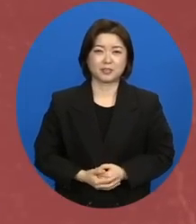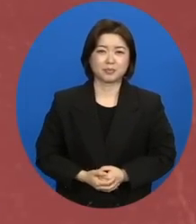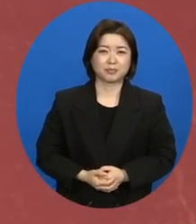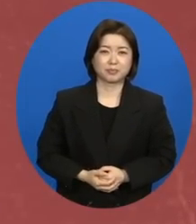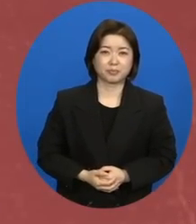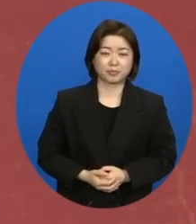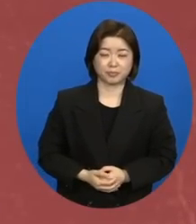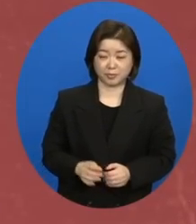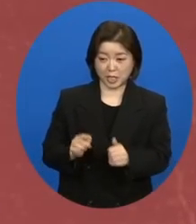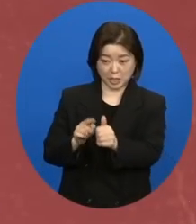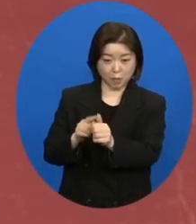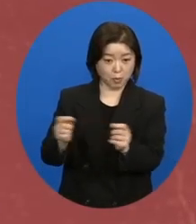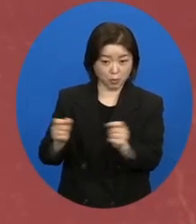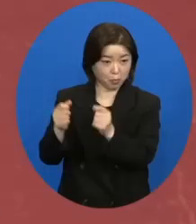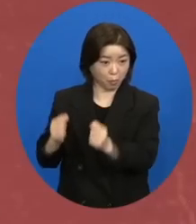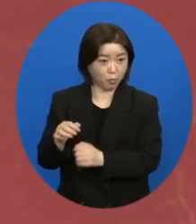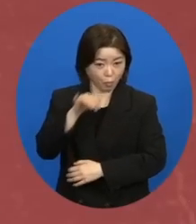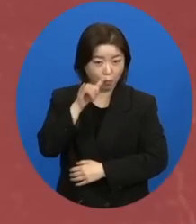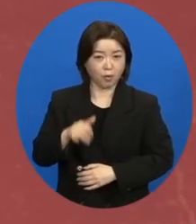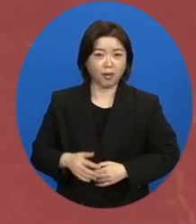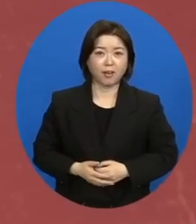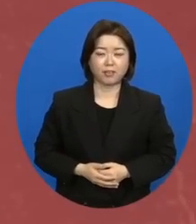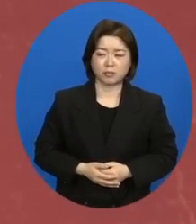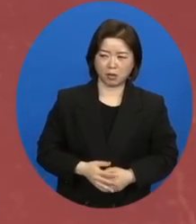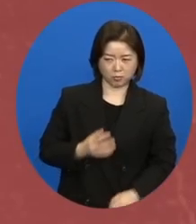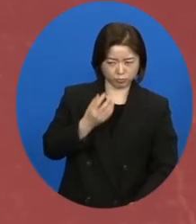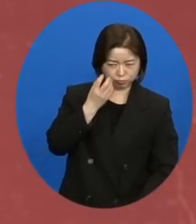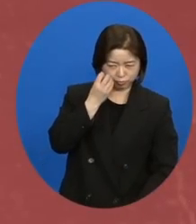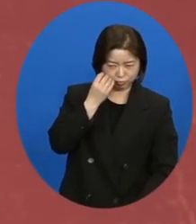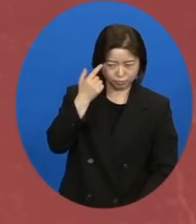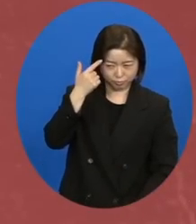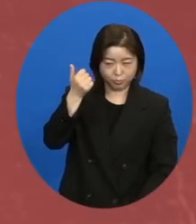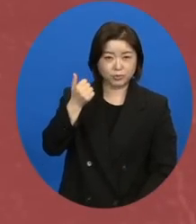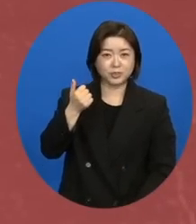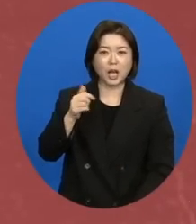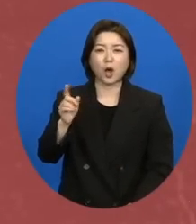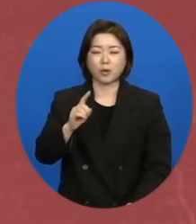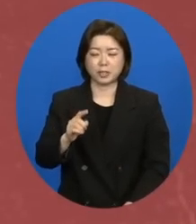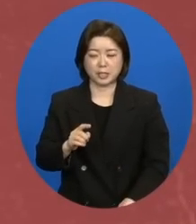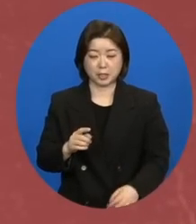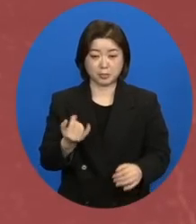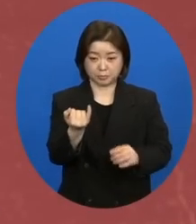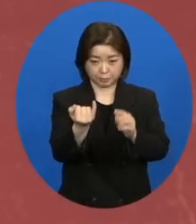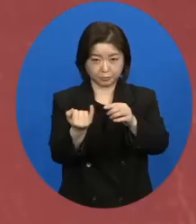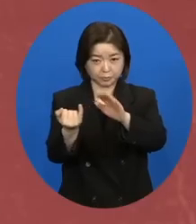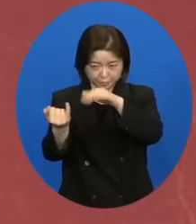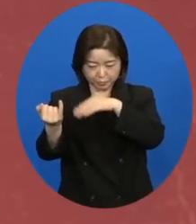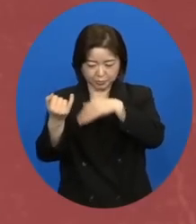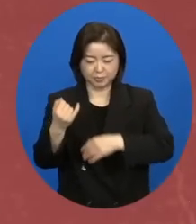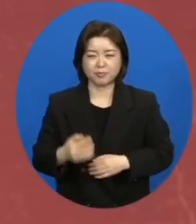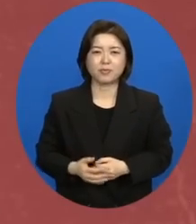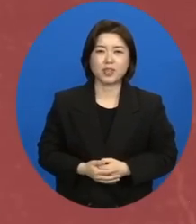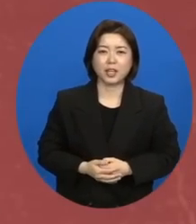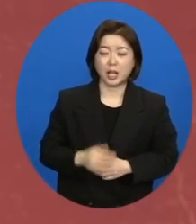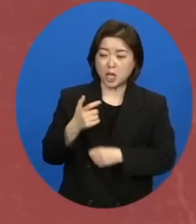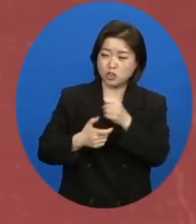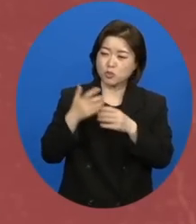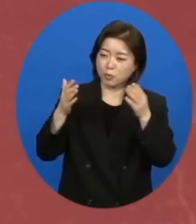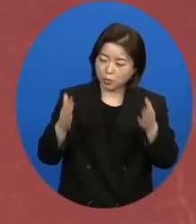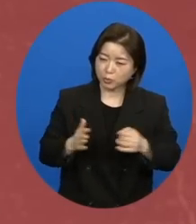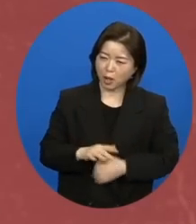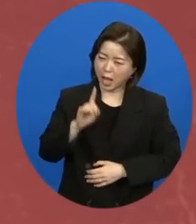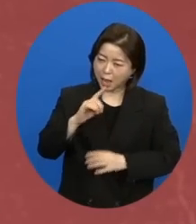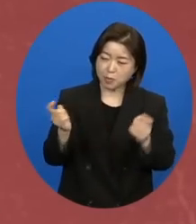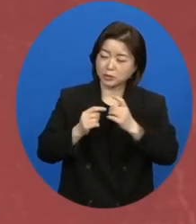아, 남편이 있는데. 그래서 이상해서 목사님이 어느 날 혼자 만나서 60년 동안 한 번도 안 싸웠는데